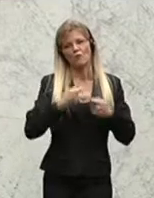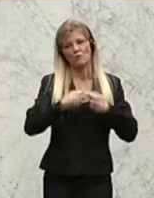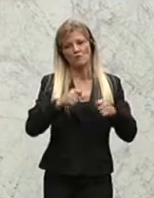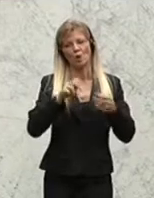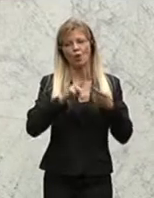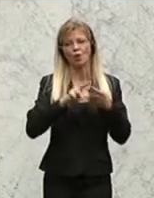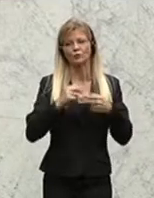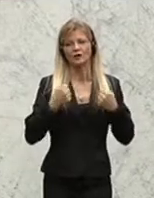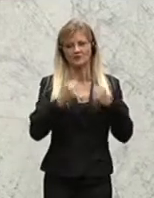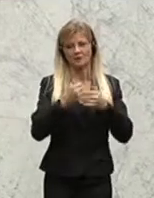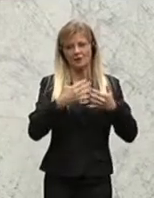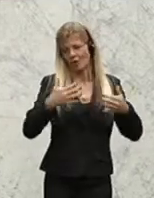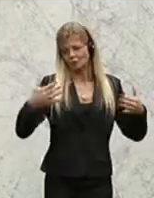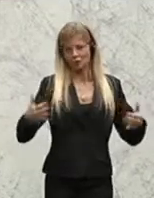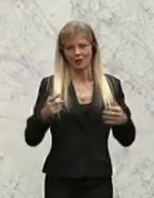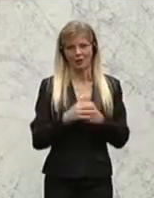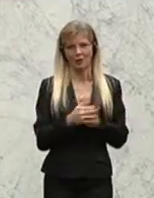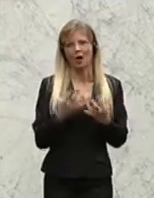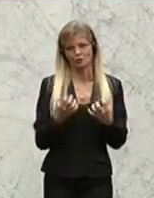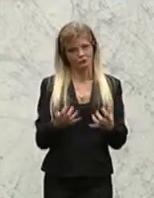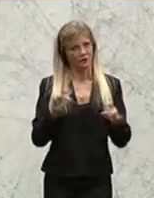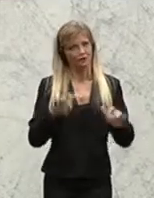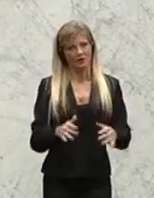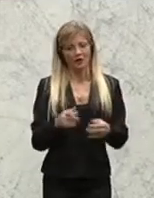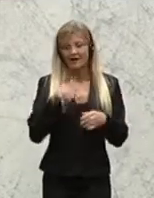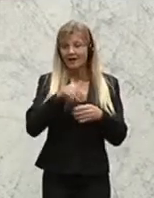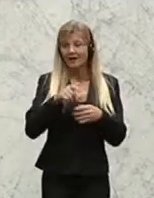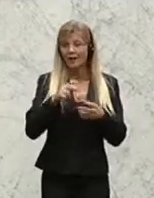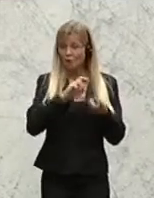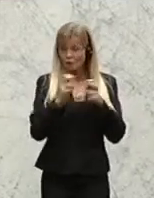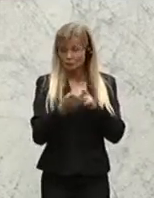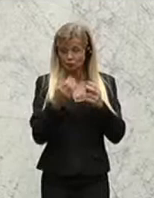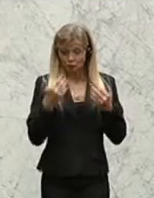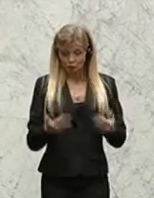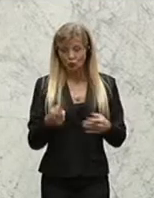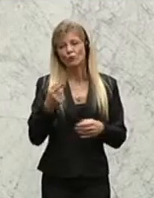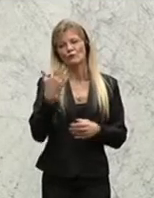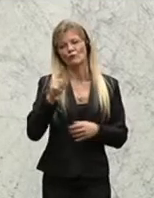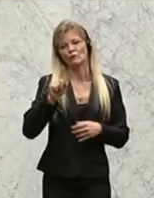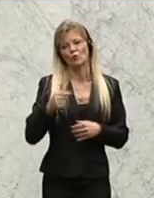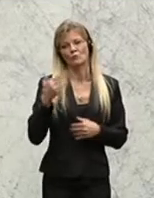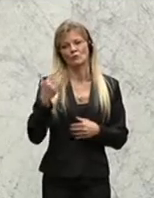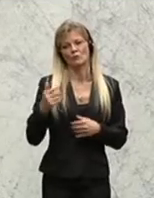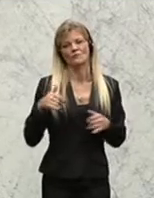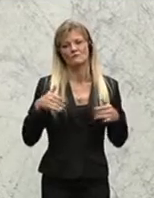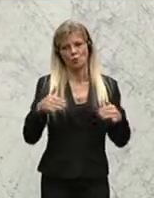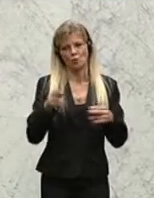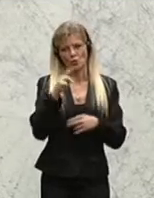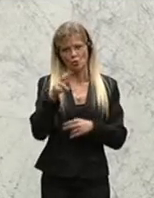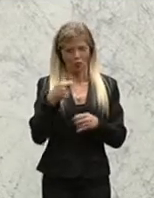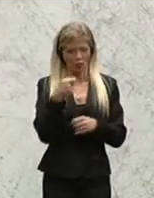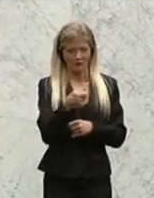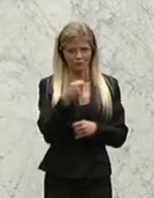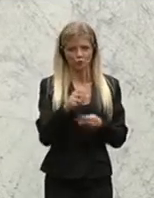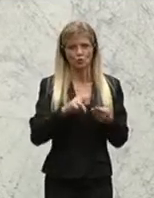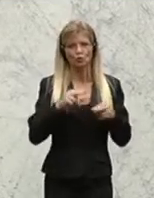des Wohnbaupakets werden binnen 5 Jahren 5,75 Millionen Euro investiert. Die Bundesregierung erwartet